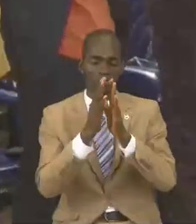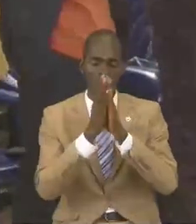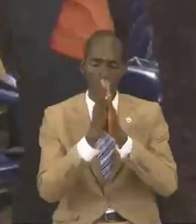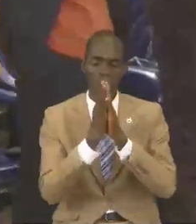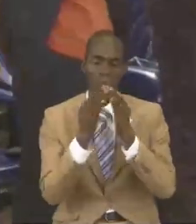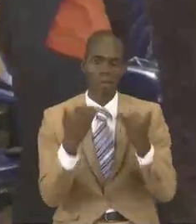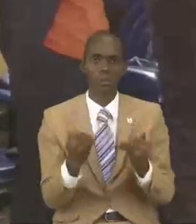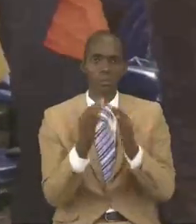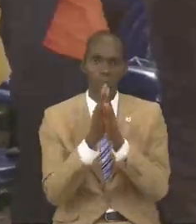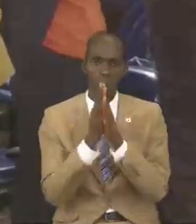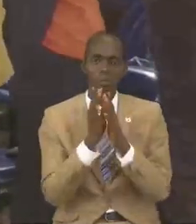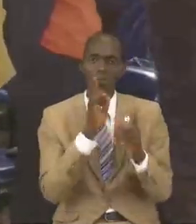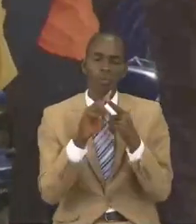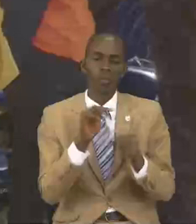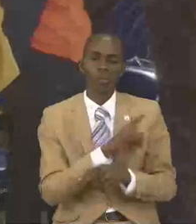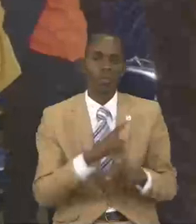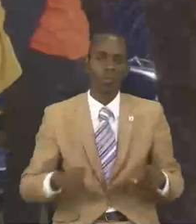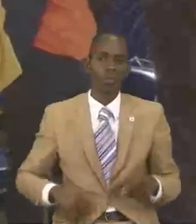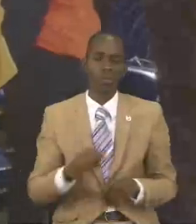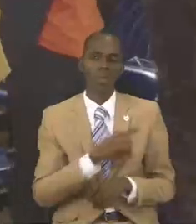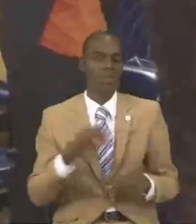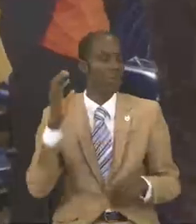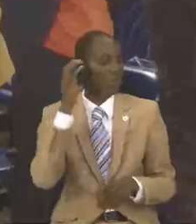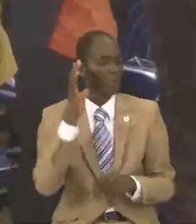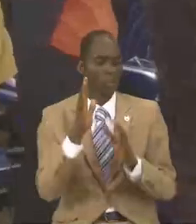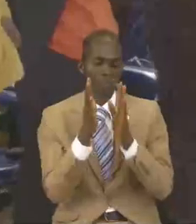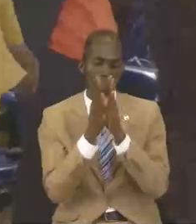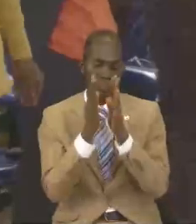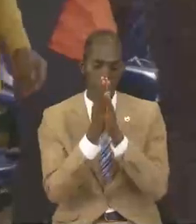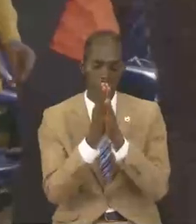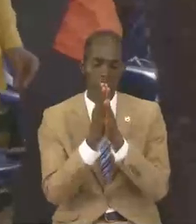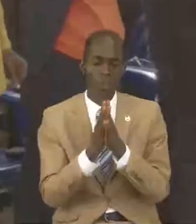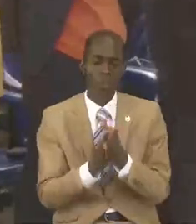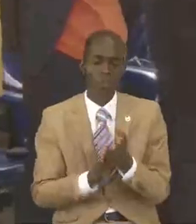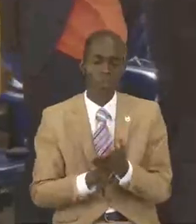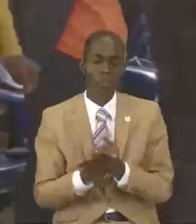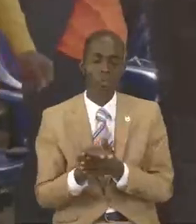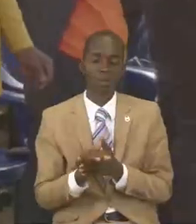bouche, prie, parle au Seigneur et le Seigneur va exaucer ta prière.